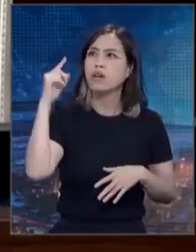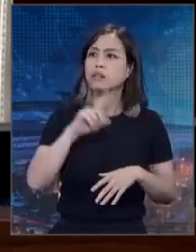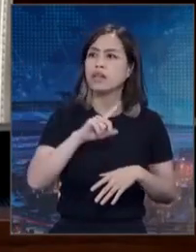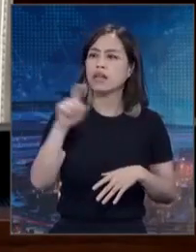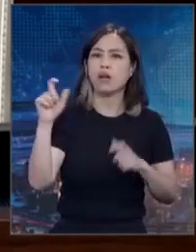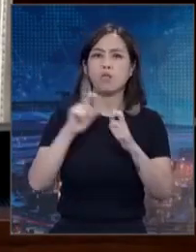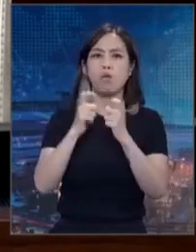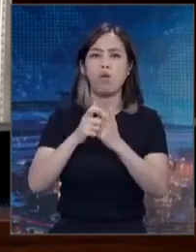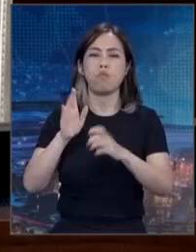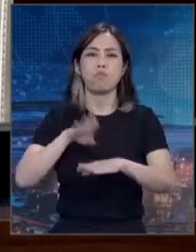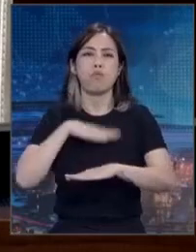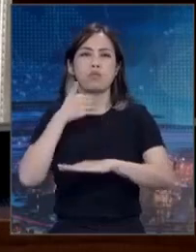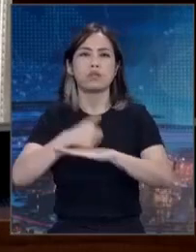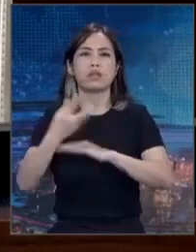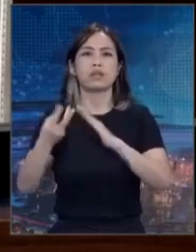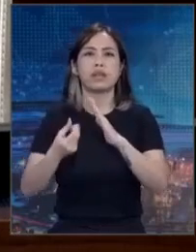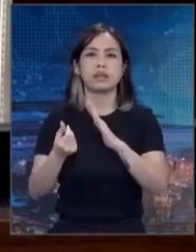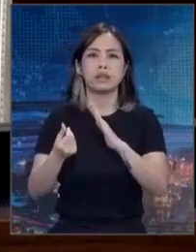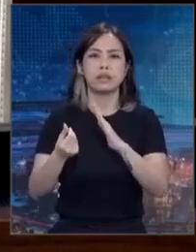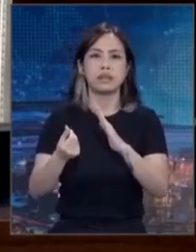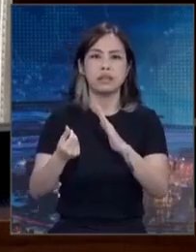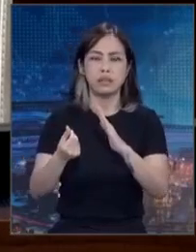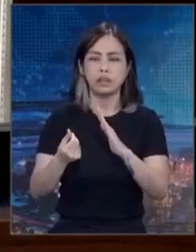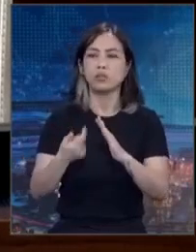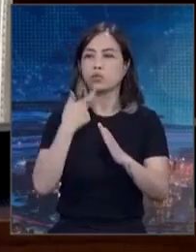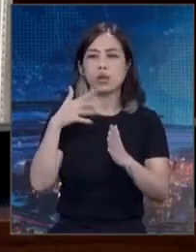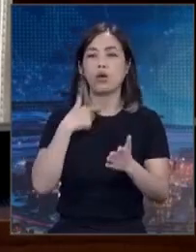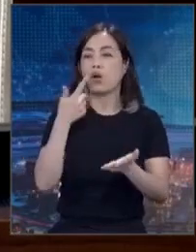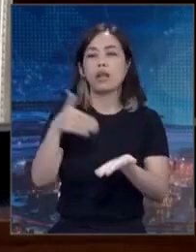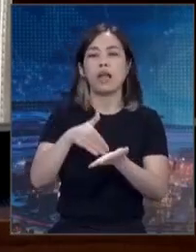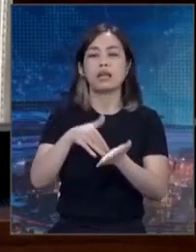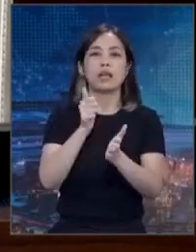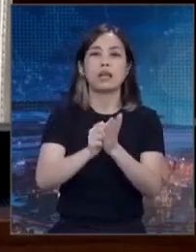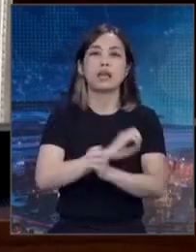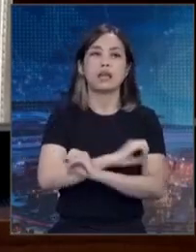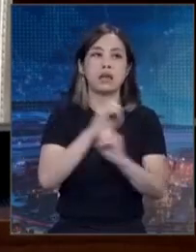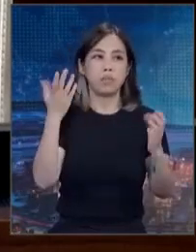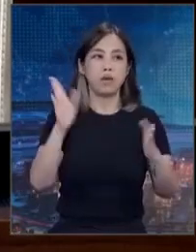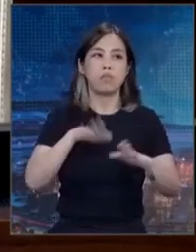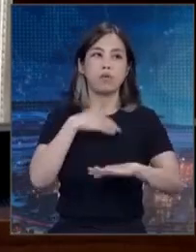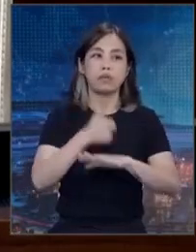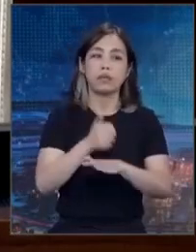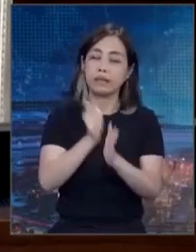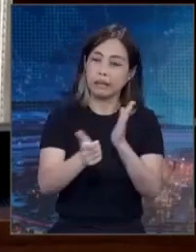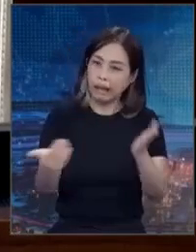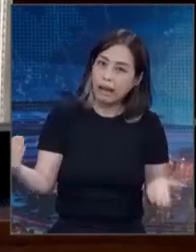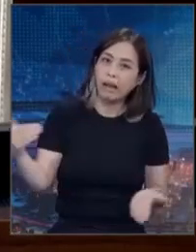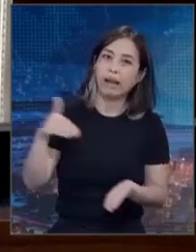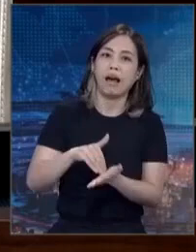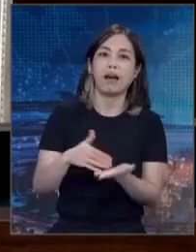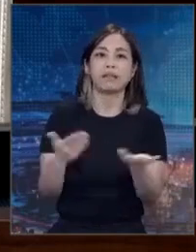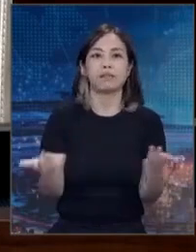trưởng Tài chính nói là từ nay chúng tôi không nêu lại vấn đề này nữa. Nhưng hôm nay Bộ trưởng lại nói lại vấn đề này.